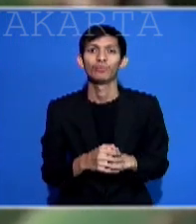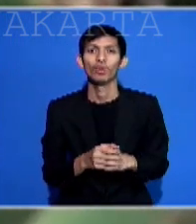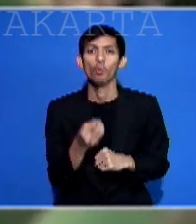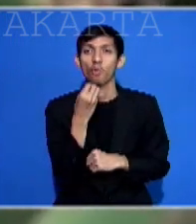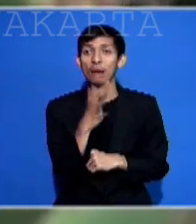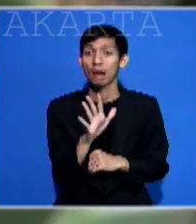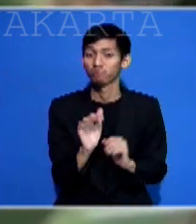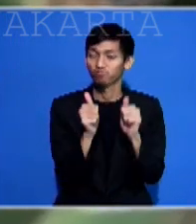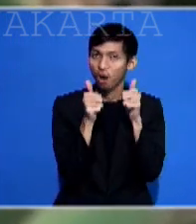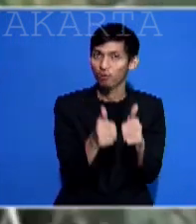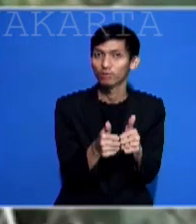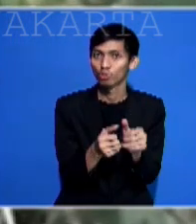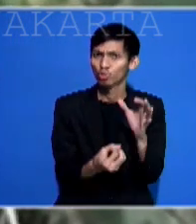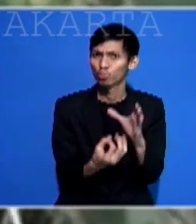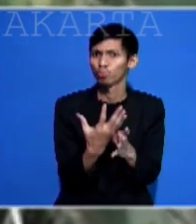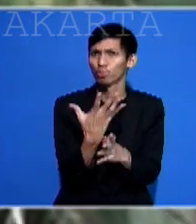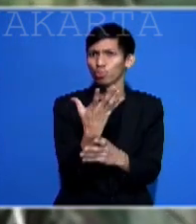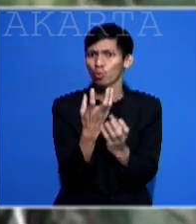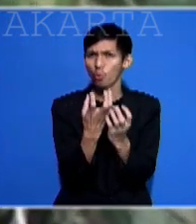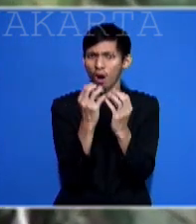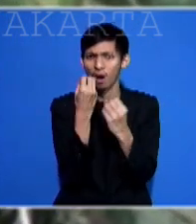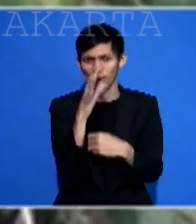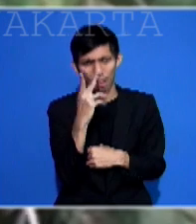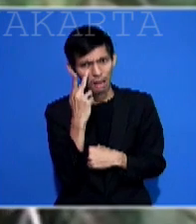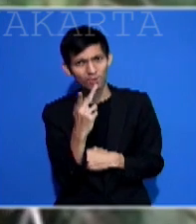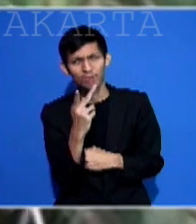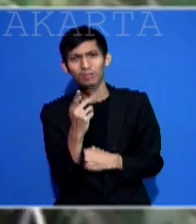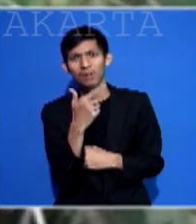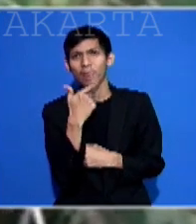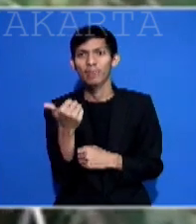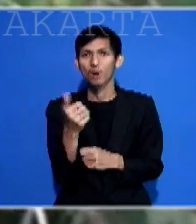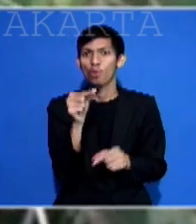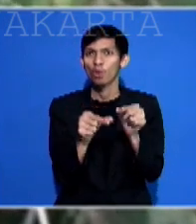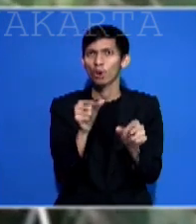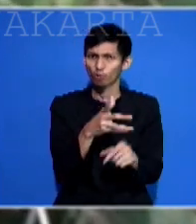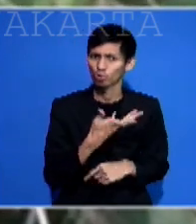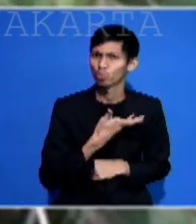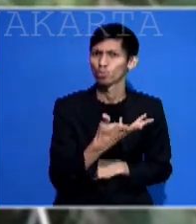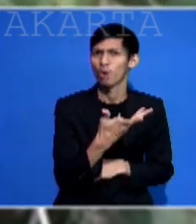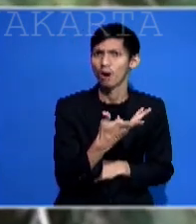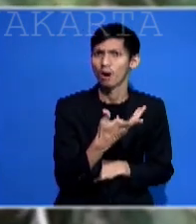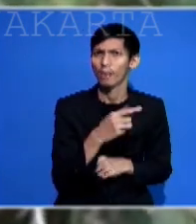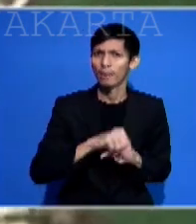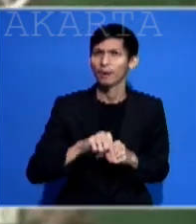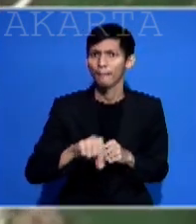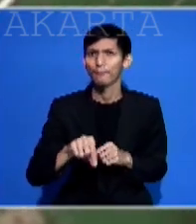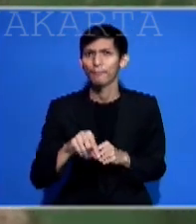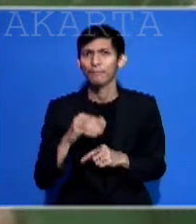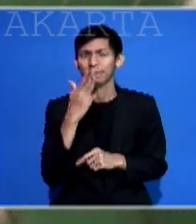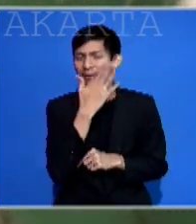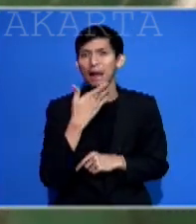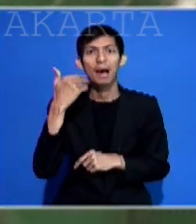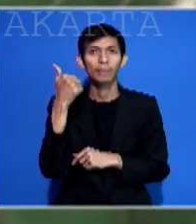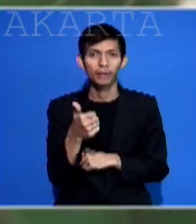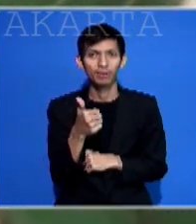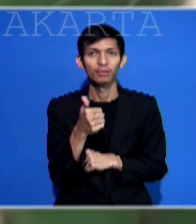endah, wujudipun ugi endah sanget, mila ugi ing kalanganing para sutresna tanaman hias, kaktus laut menika asring dipun sebat mawar